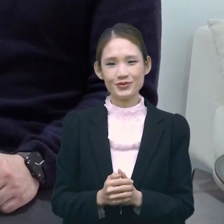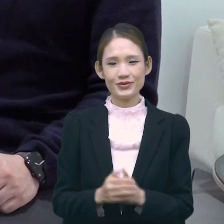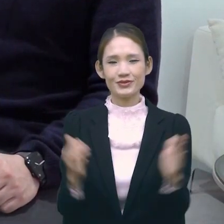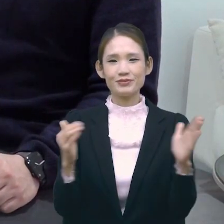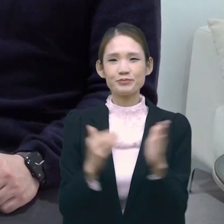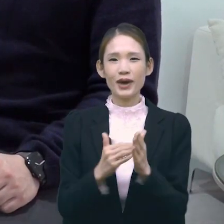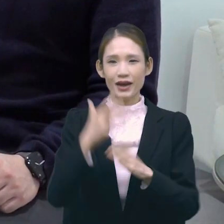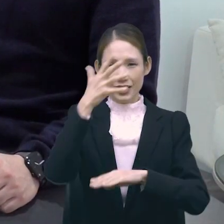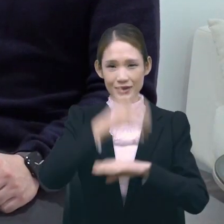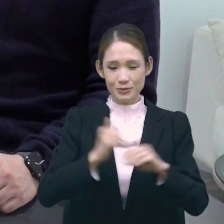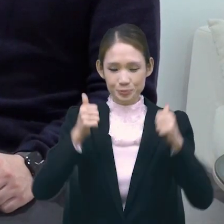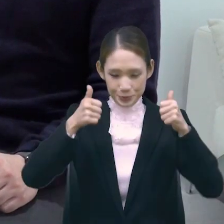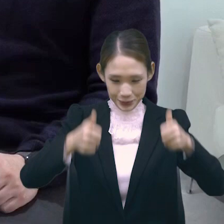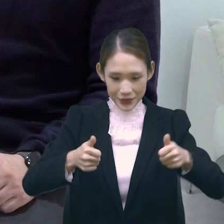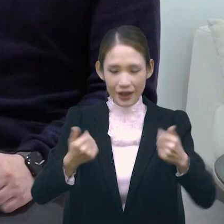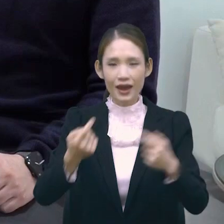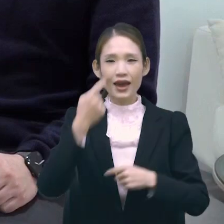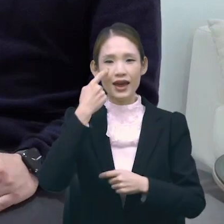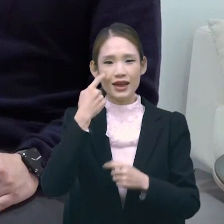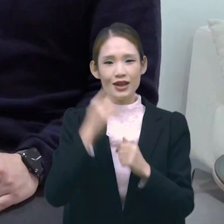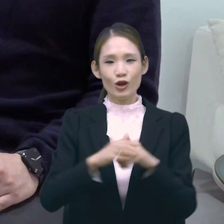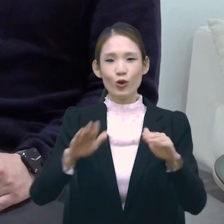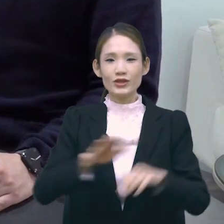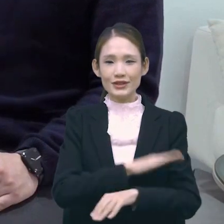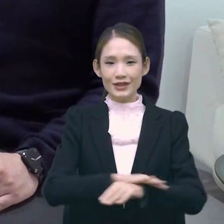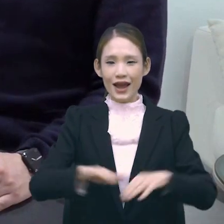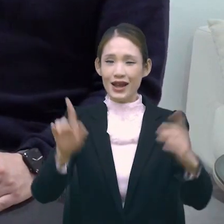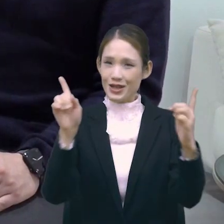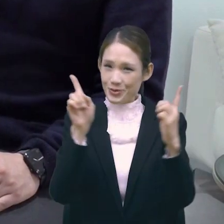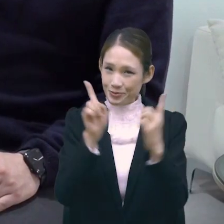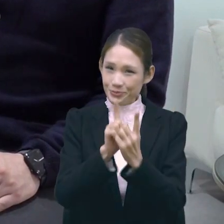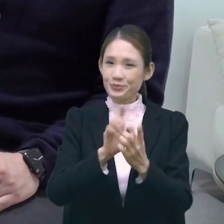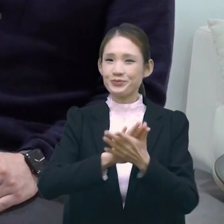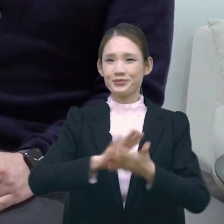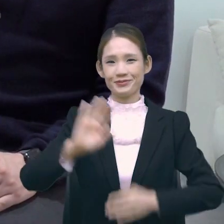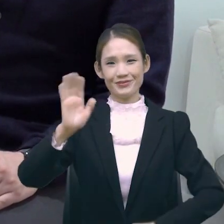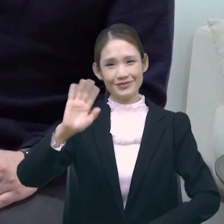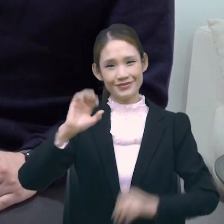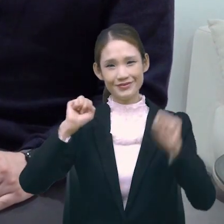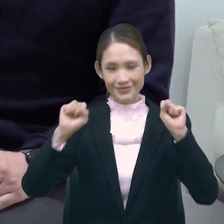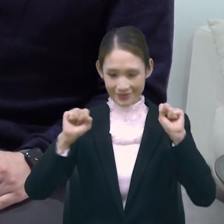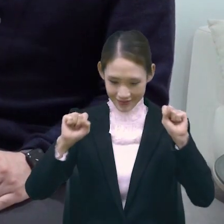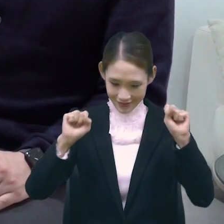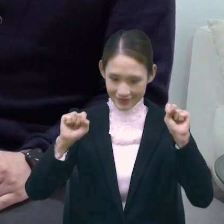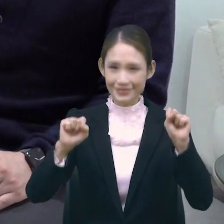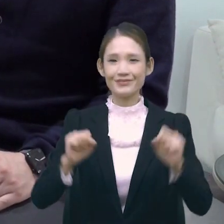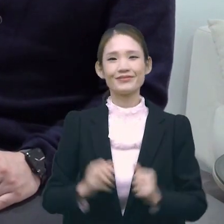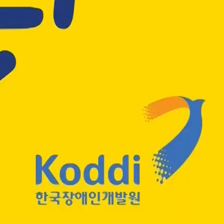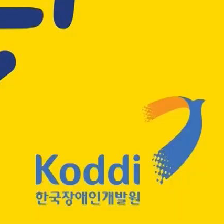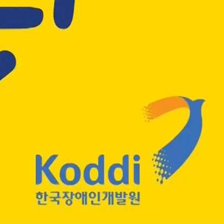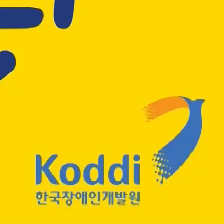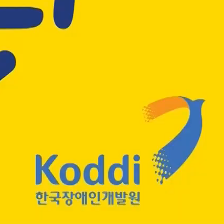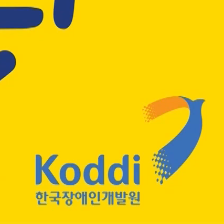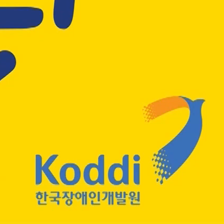그러면 저희 끝인사 마지막으로 좀 들어보도록 할게요. 오늘도 잘 만났습니다. 안녕.